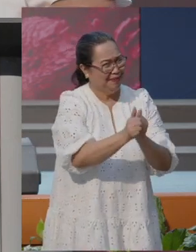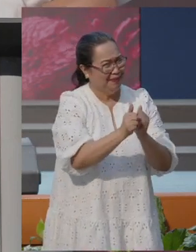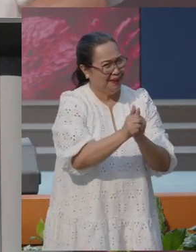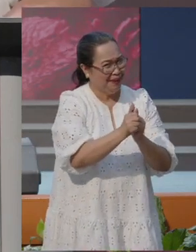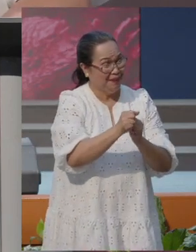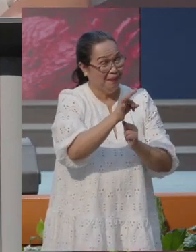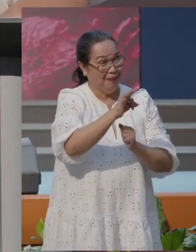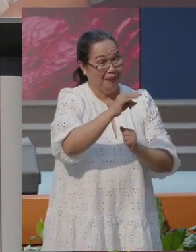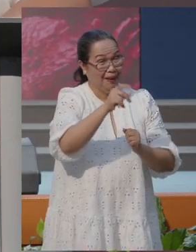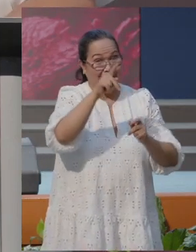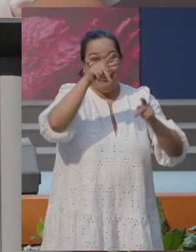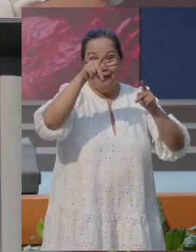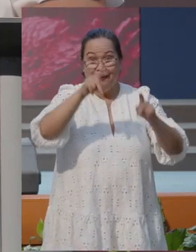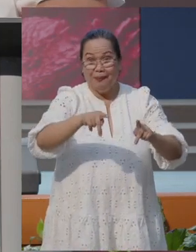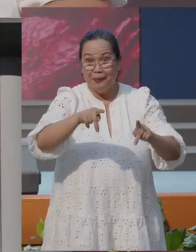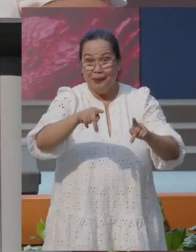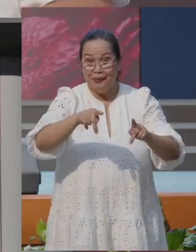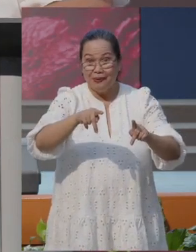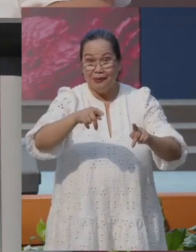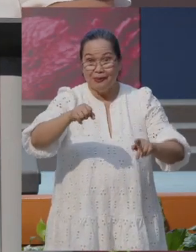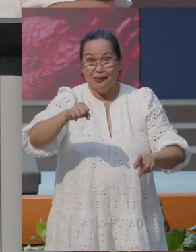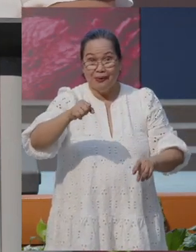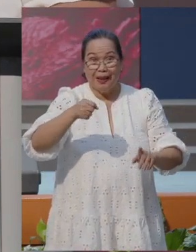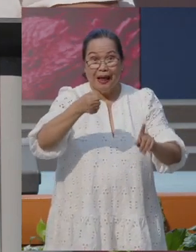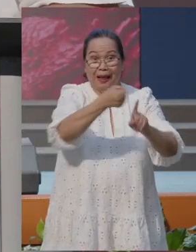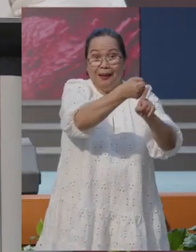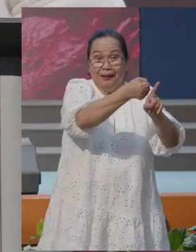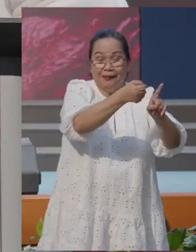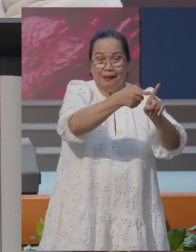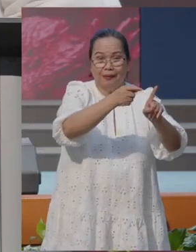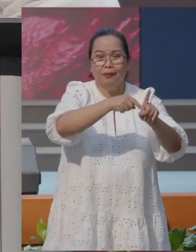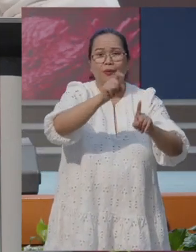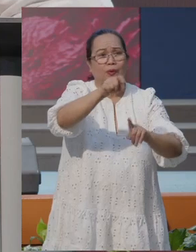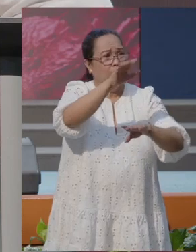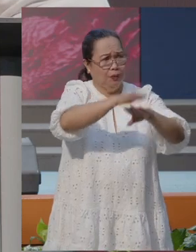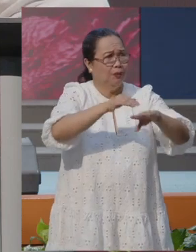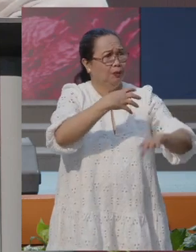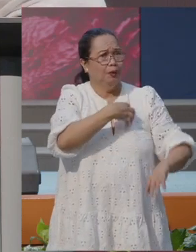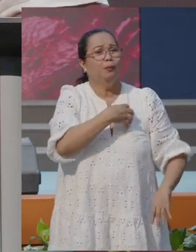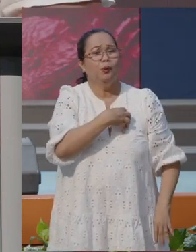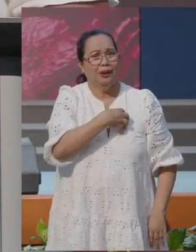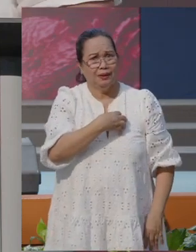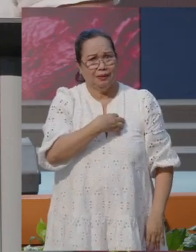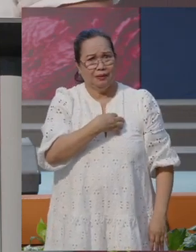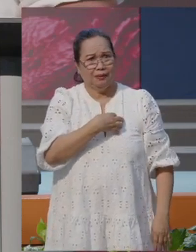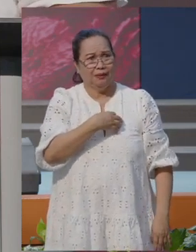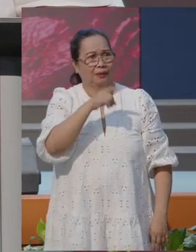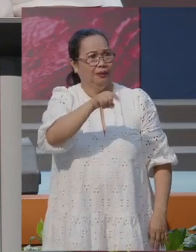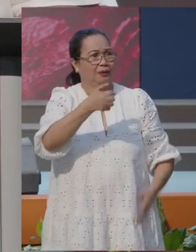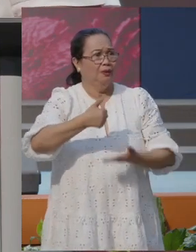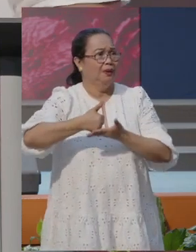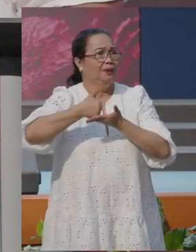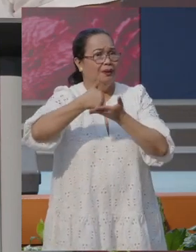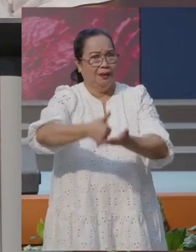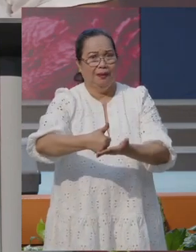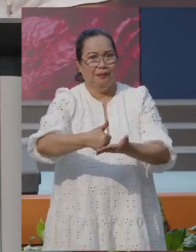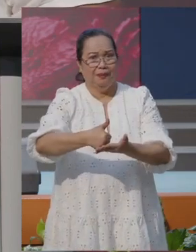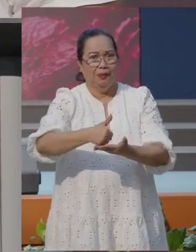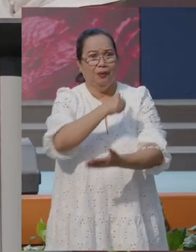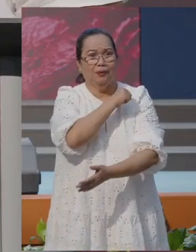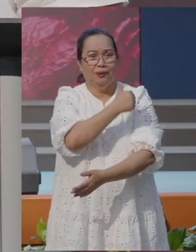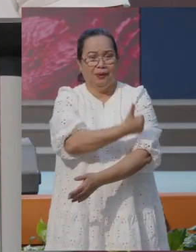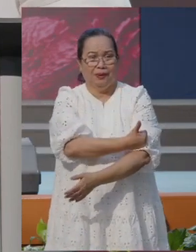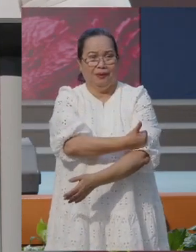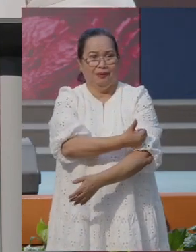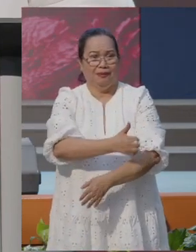Sapagkat kung merong personal attack against sa inyo, tumawag kayo ng pulis. humingi kayo ng tulong sa otoridad.